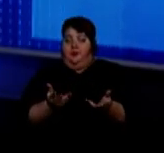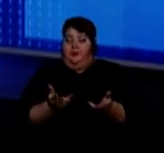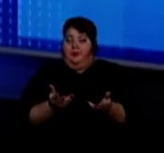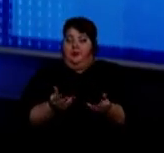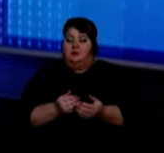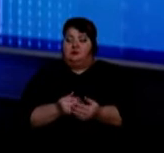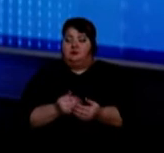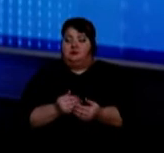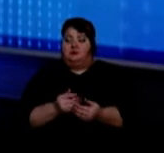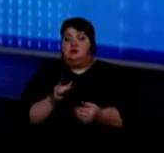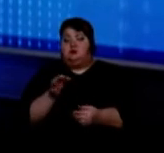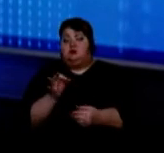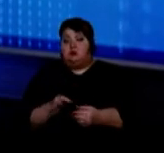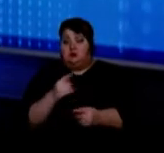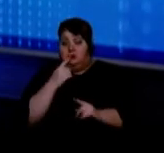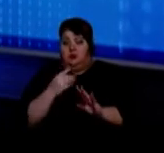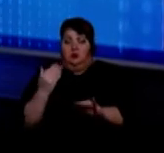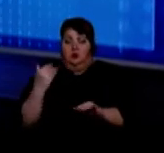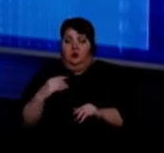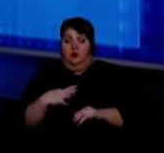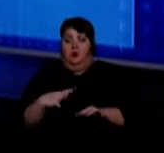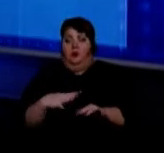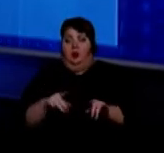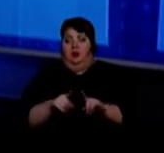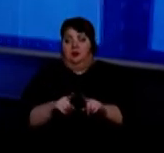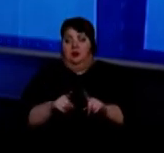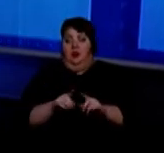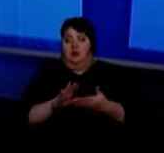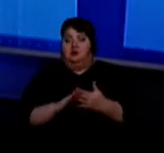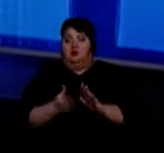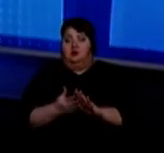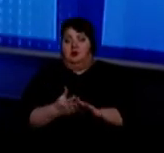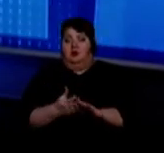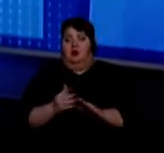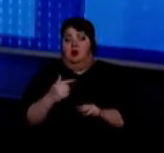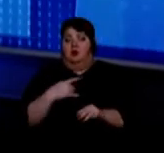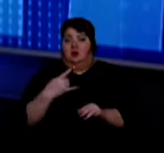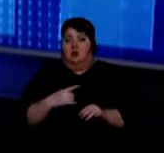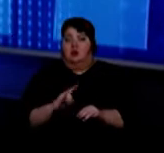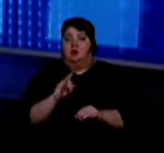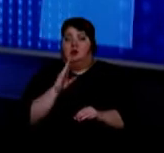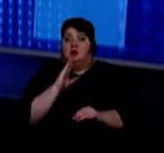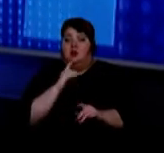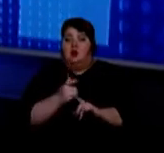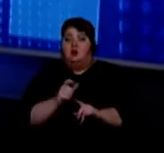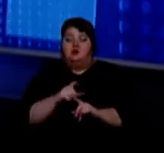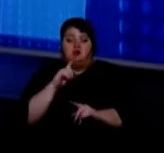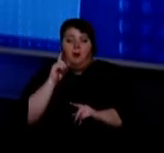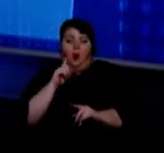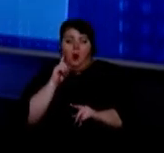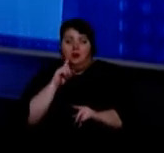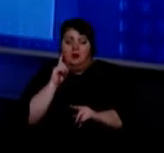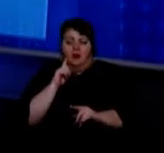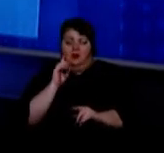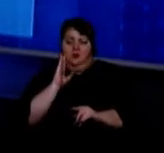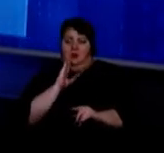Ось якраз нещодавно в нас була така ситуація, в нас народила дуже молоденька мама,